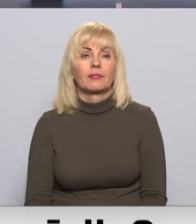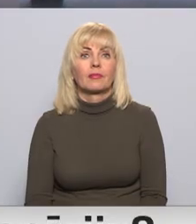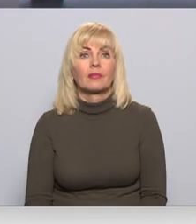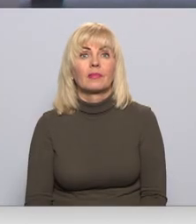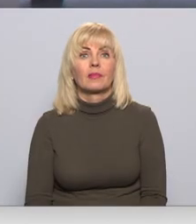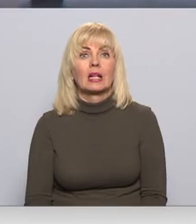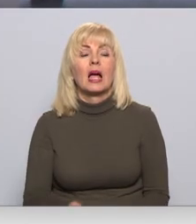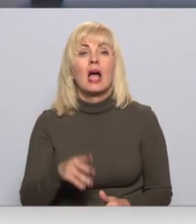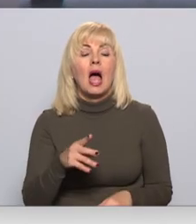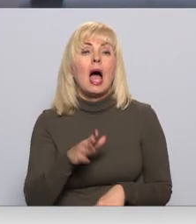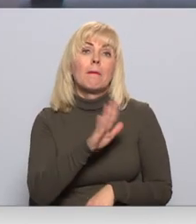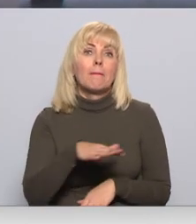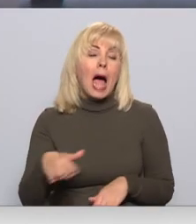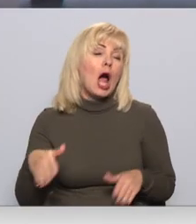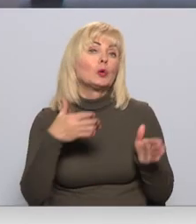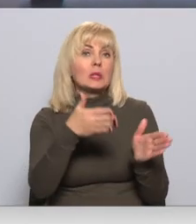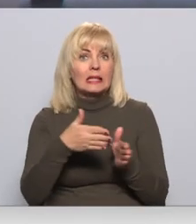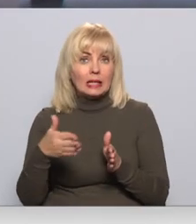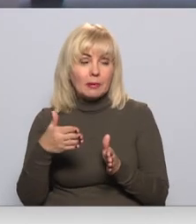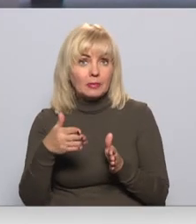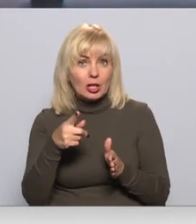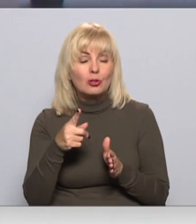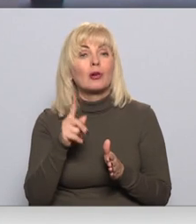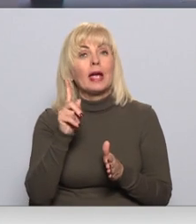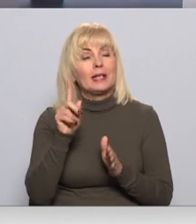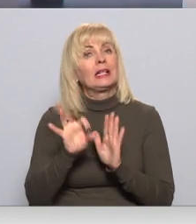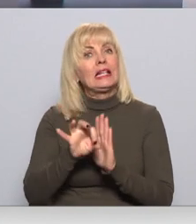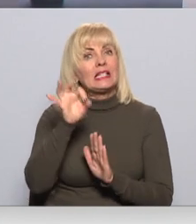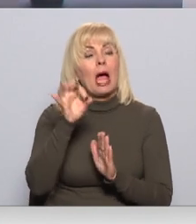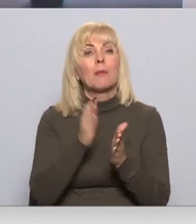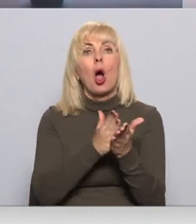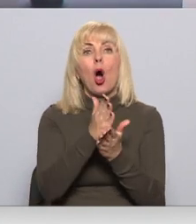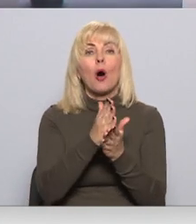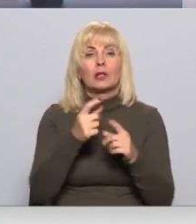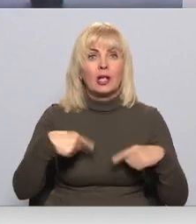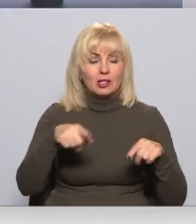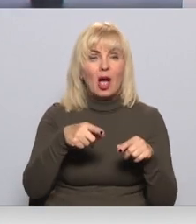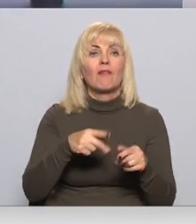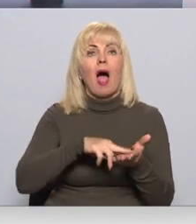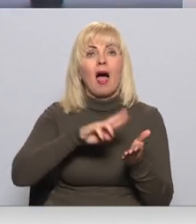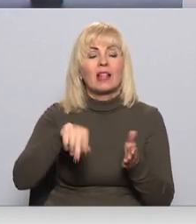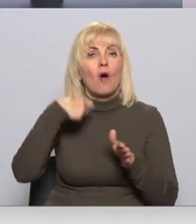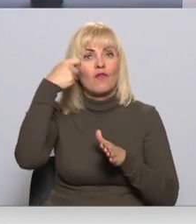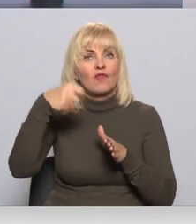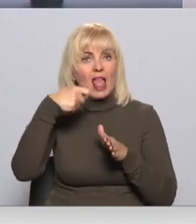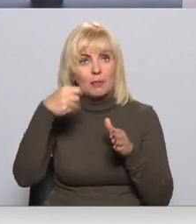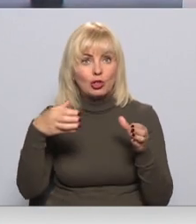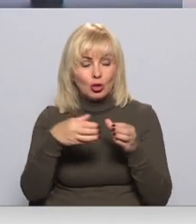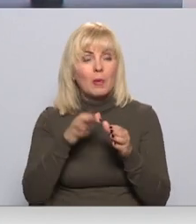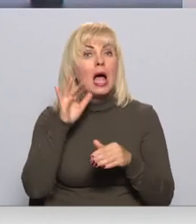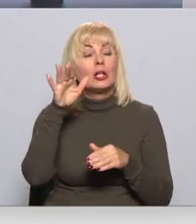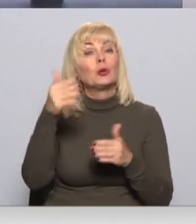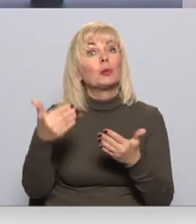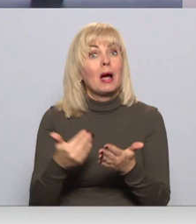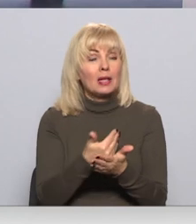Šodien Bērnu klīniskā universitātes slimnīca pieļāva izņēmumu un operācijas zālē ielaida filmēšanas grupu. Tur turpmāk būs